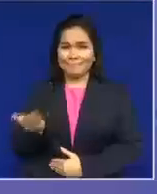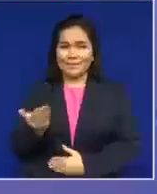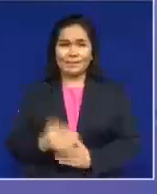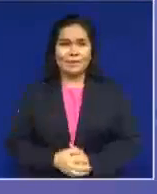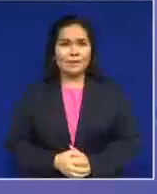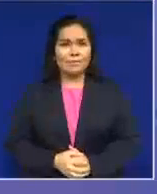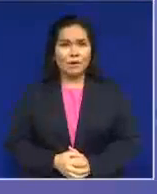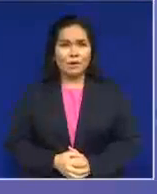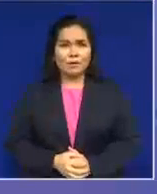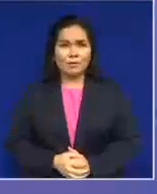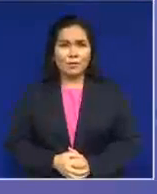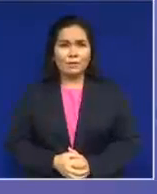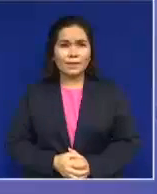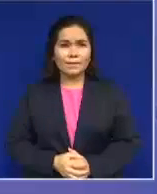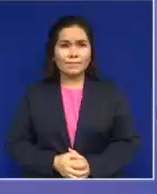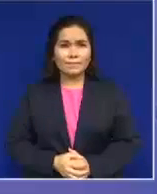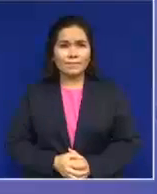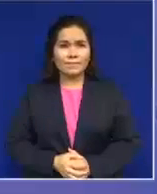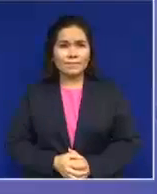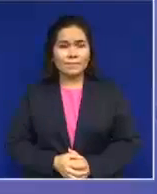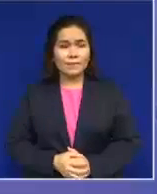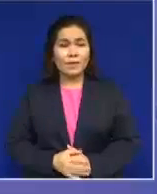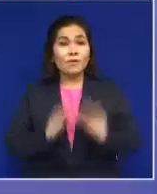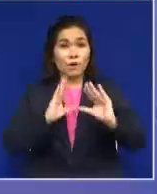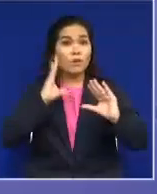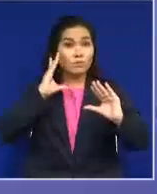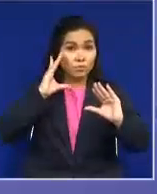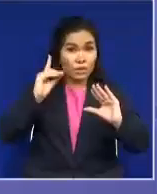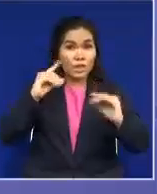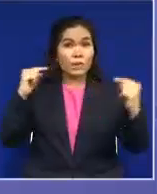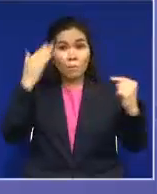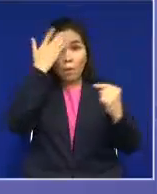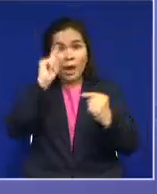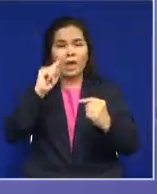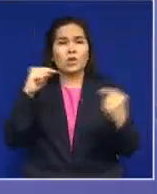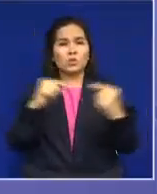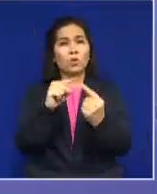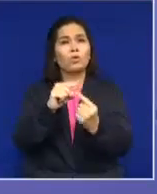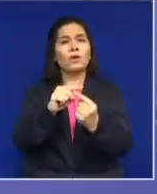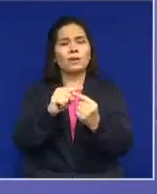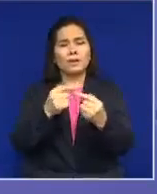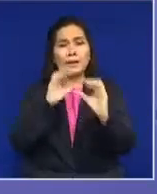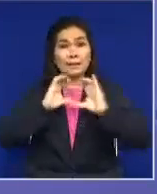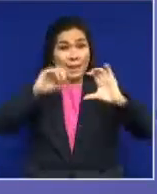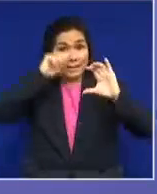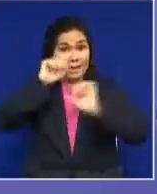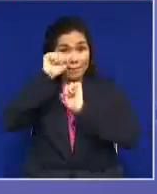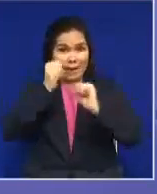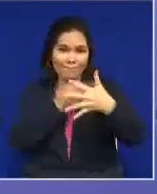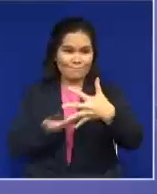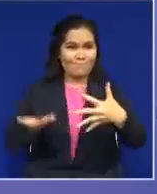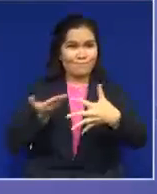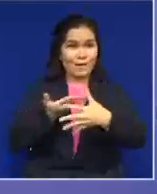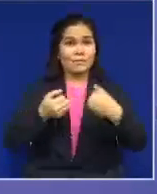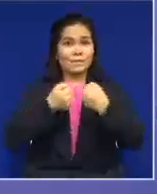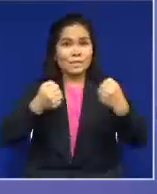ที่อยากจะฝากไว้นะคะในเรื่องของในวันพรุ่งนี้ค่ะซึ่งจะมีมาตรการในการผ่อนคลายในระยะที่5นะคะสิ่งที่เ